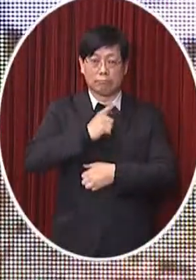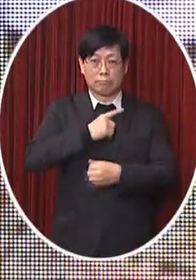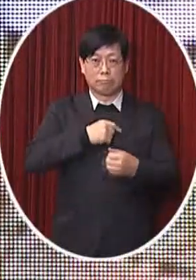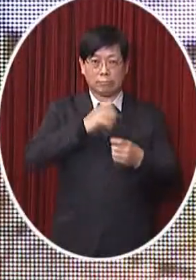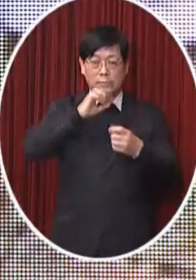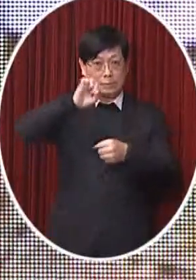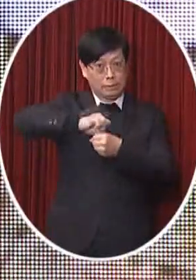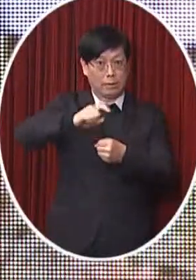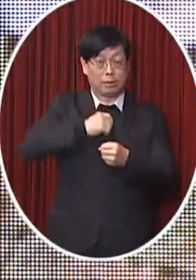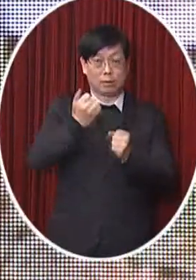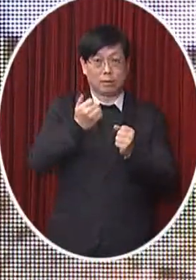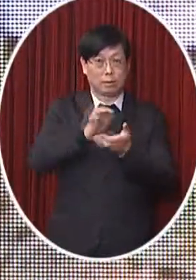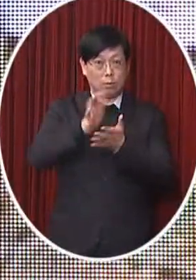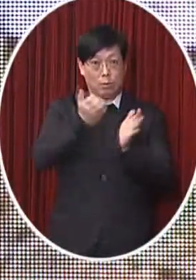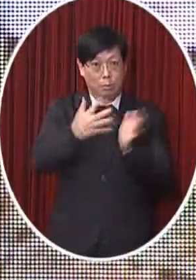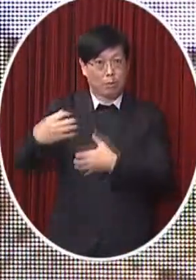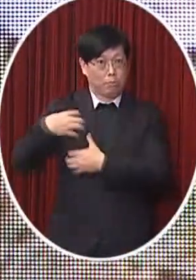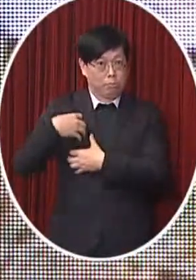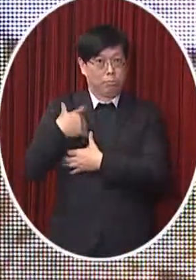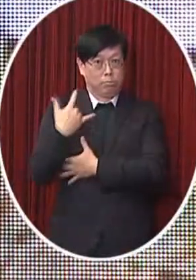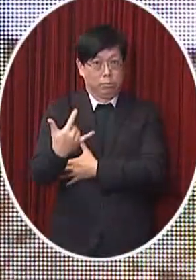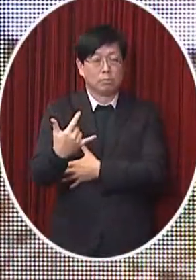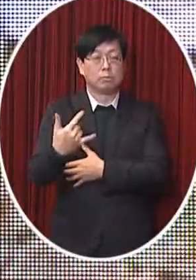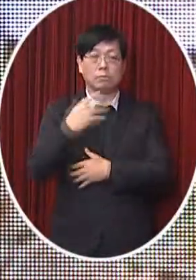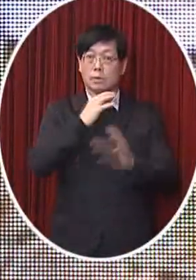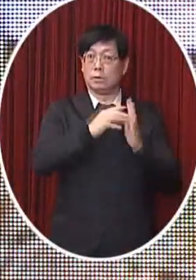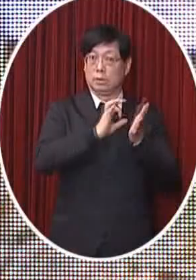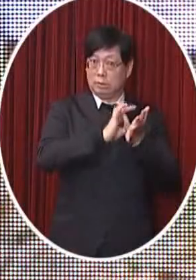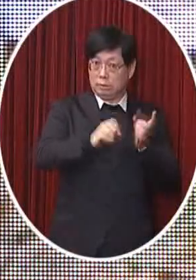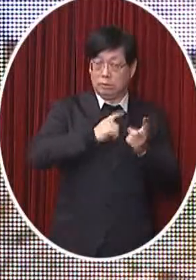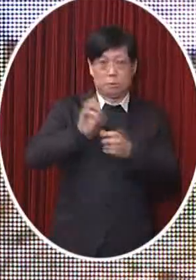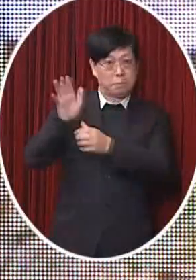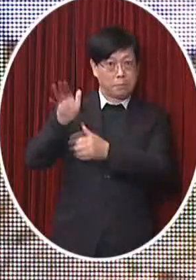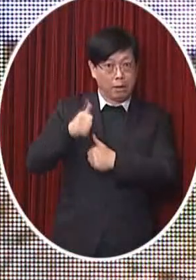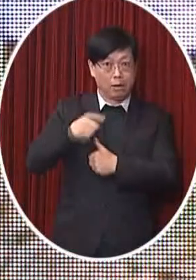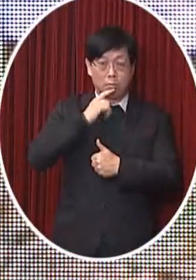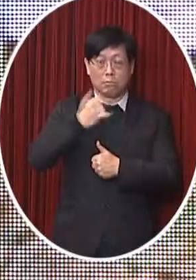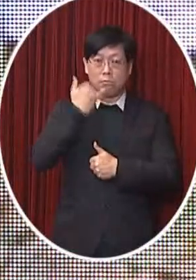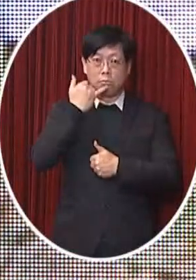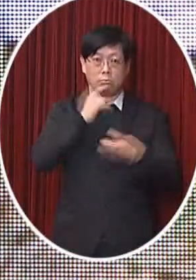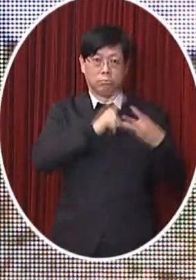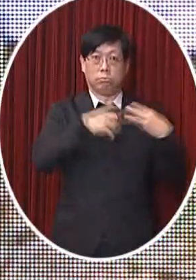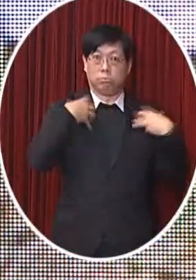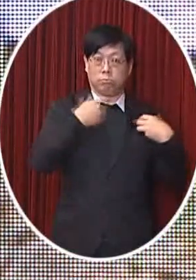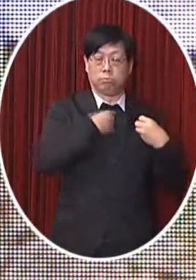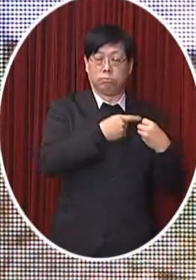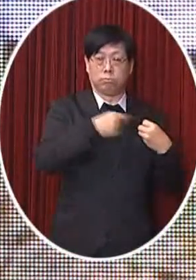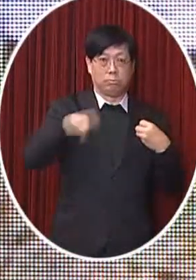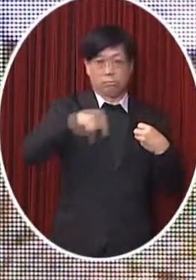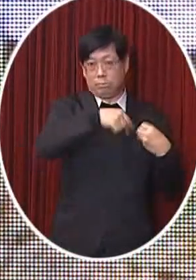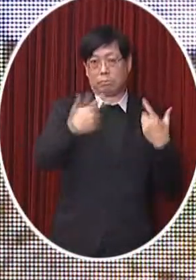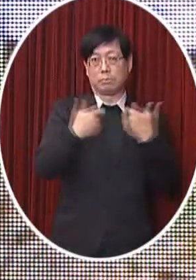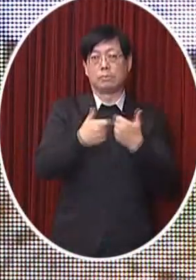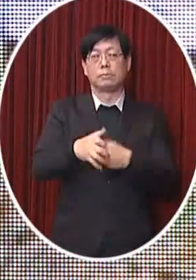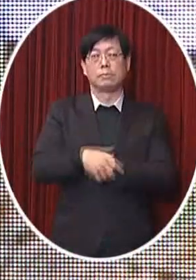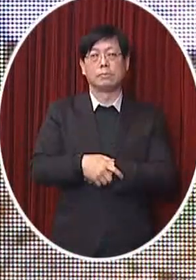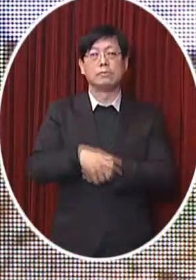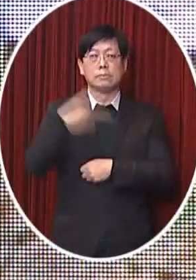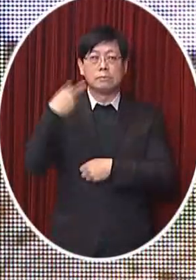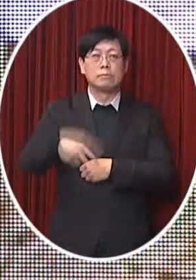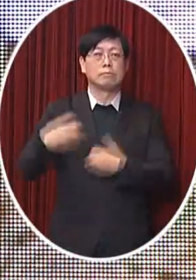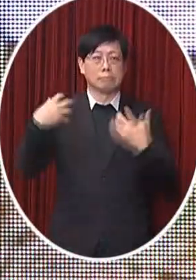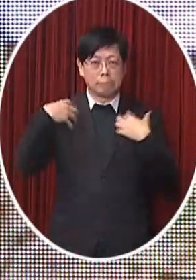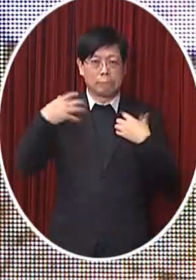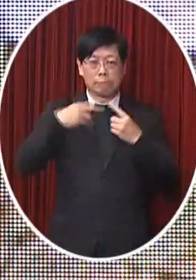量的后备部队，于战时动员后备军人支援主战跟守备部队的各项作战，并且负